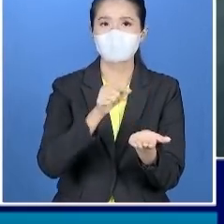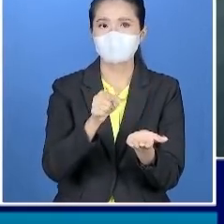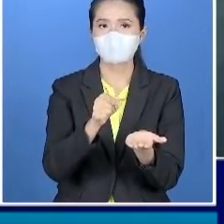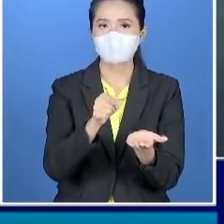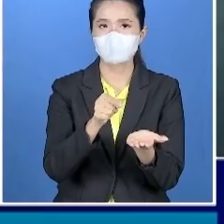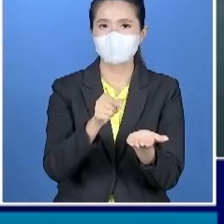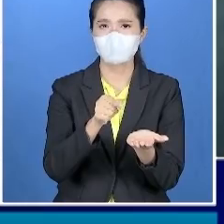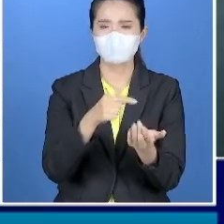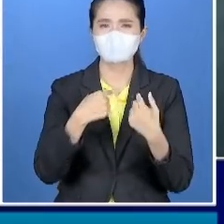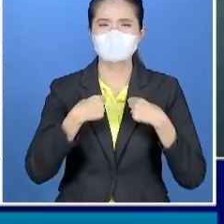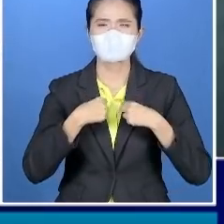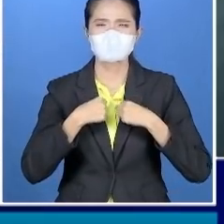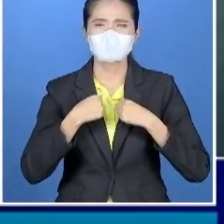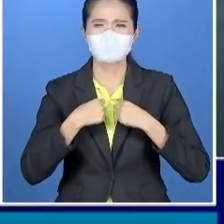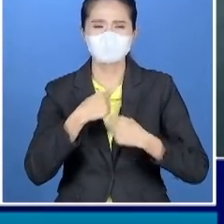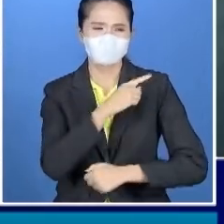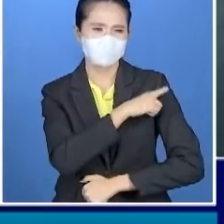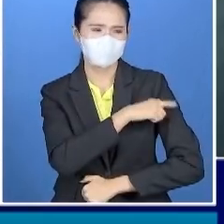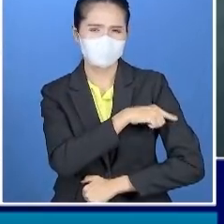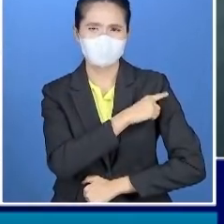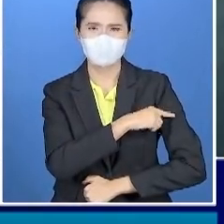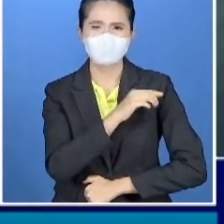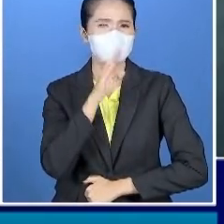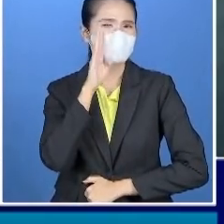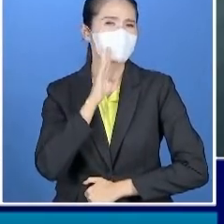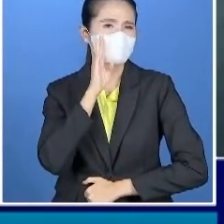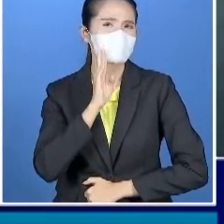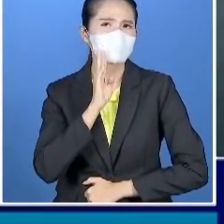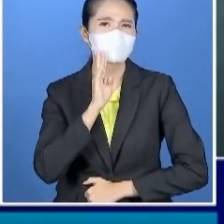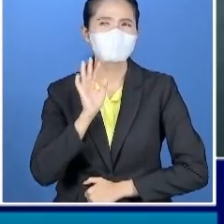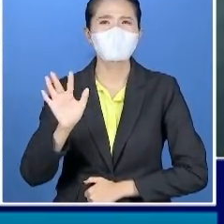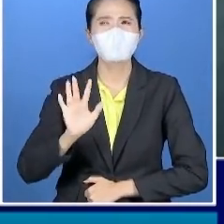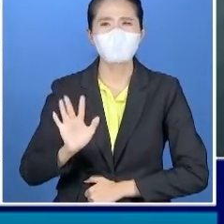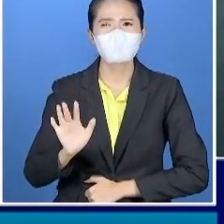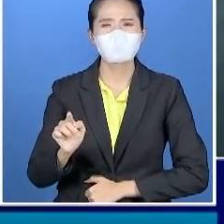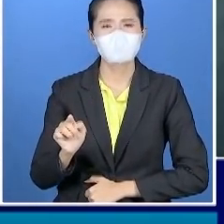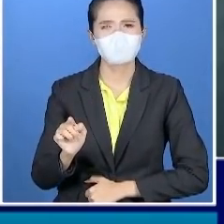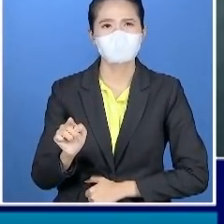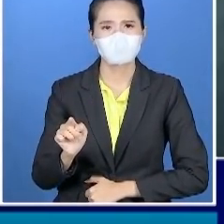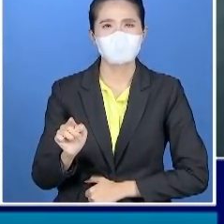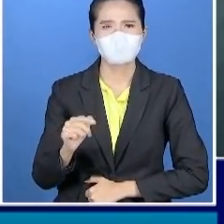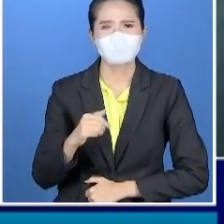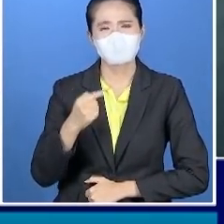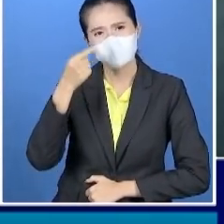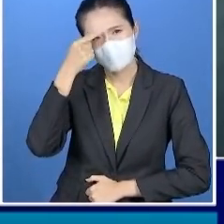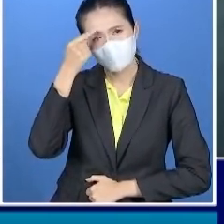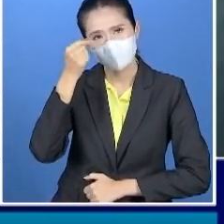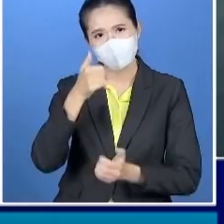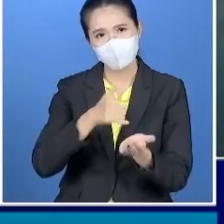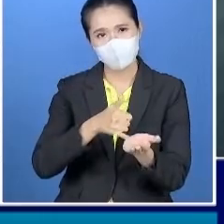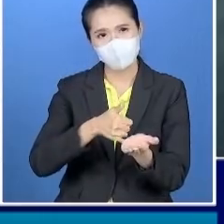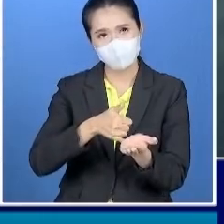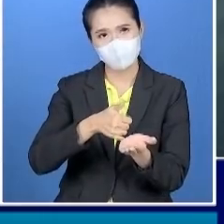อันเนี้ยเสื้อสีขาวๆมั้งหรือครีมๆไม่แน่ใจนะแต่มันมีบอกเงาๆหน่อย